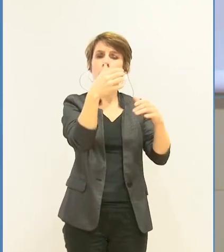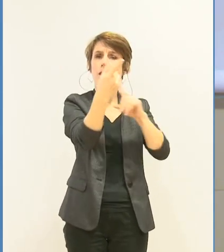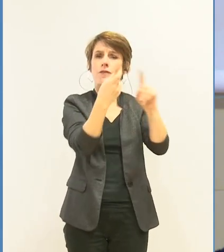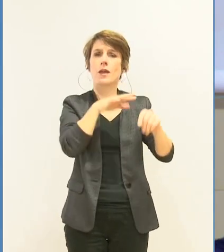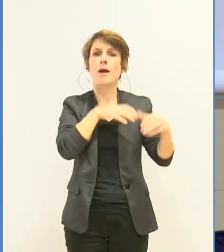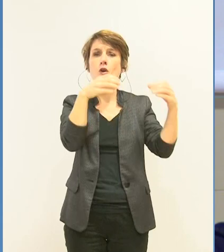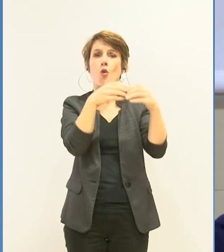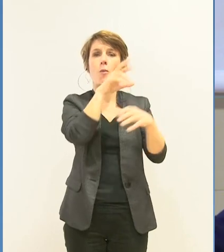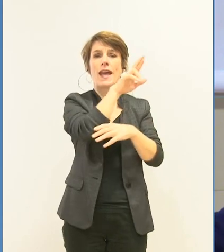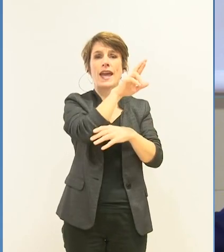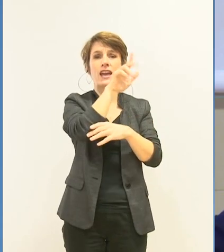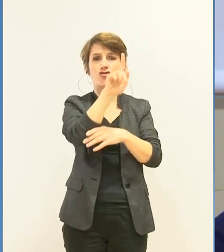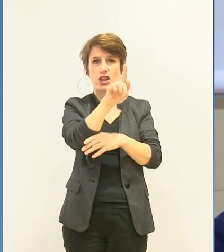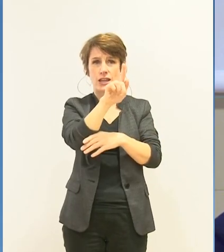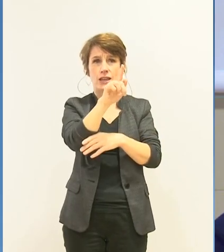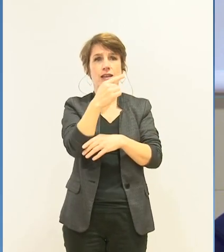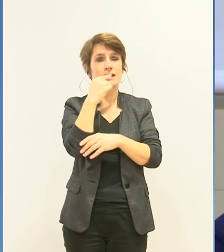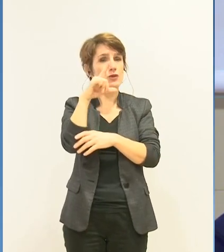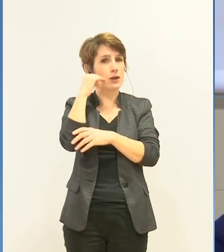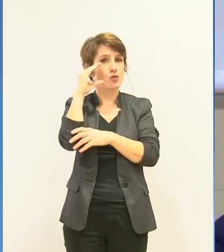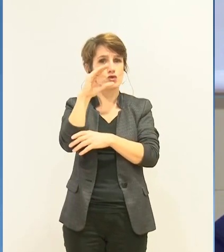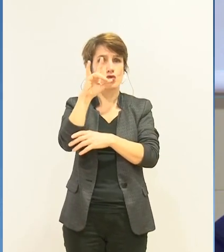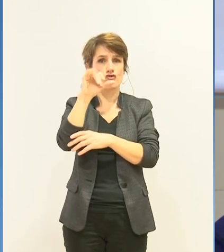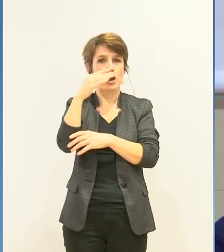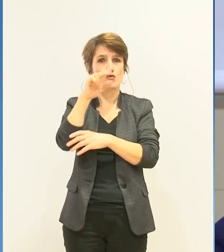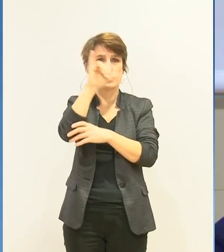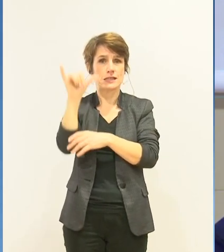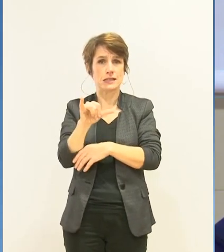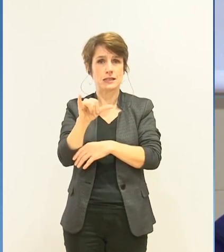et c'est monsieur chamussy qui la porte